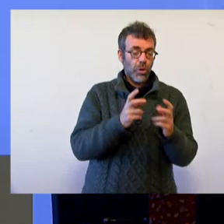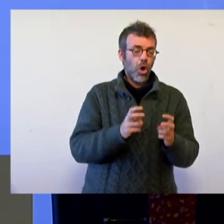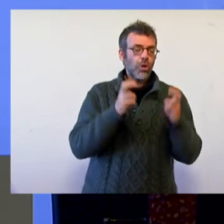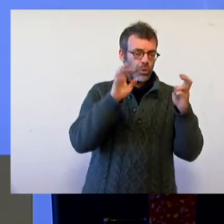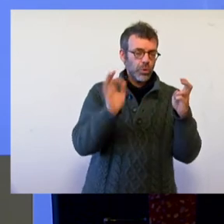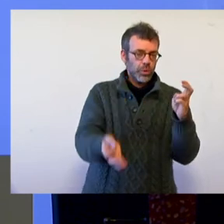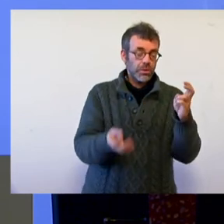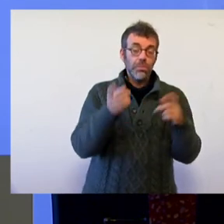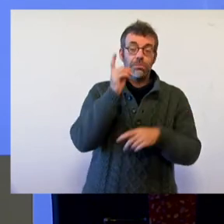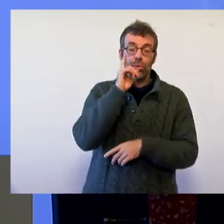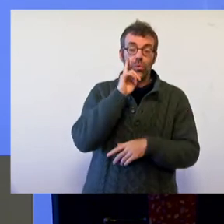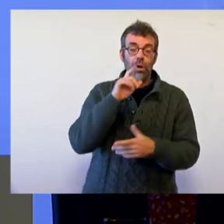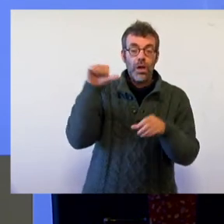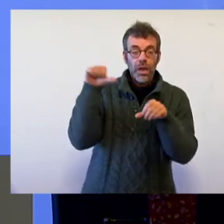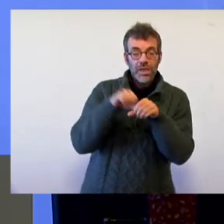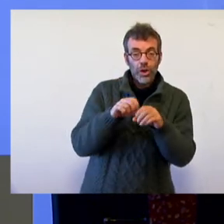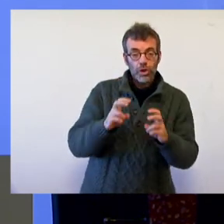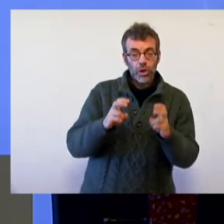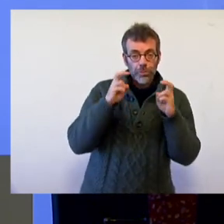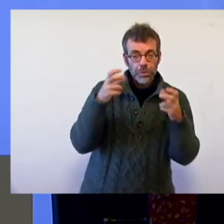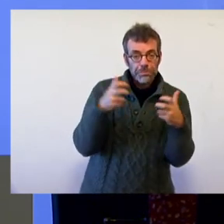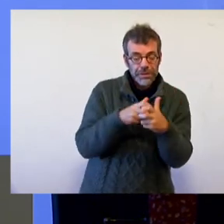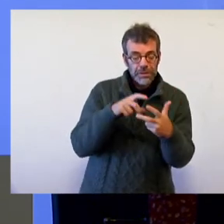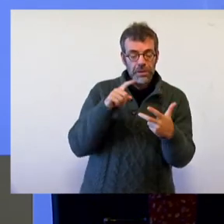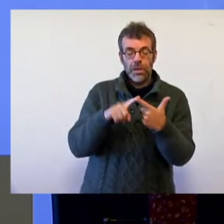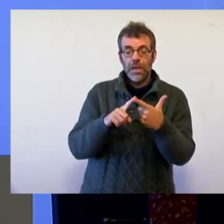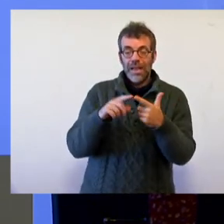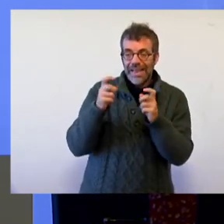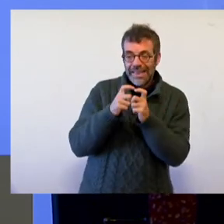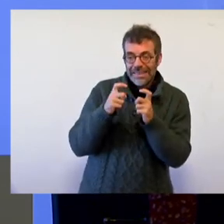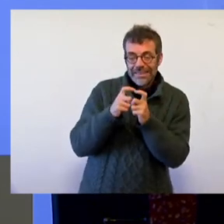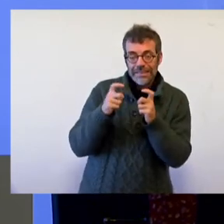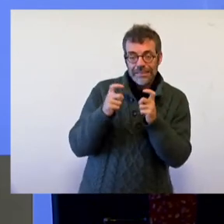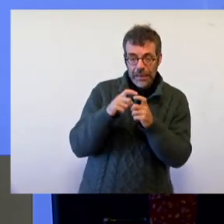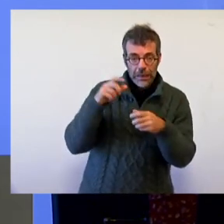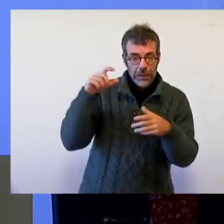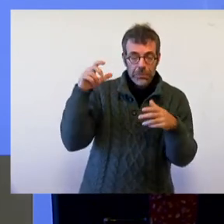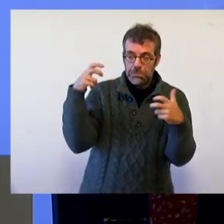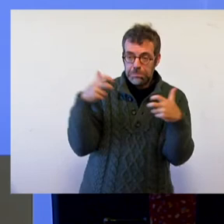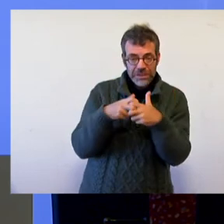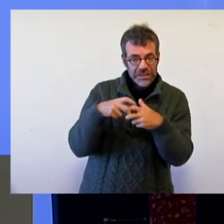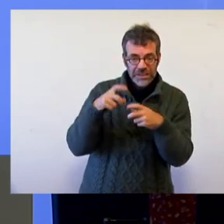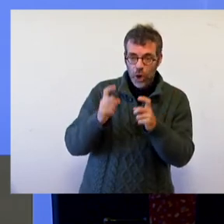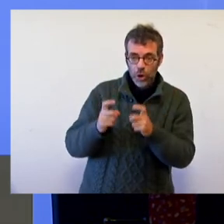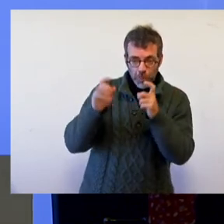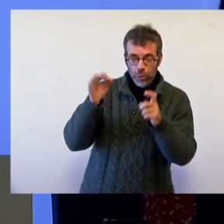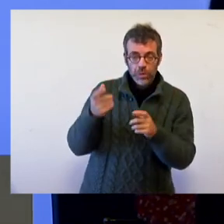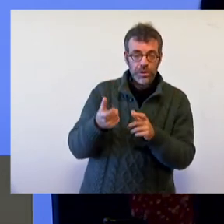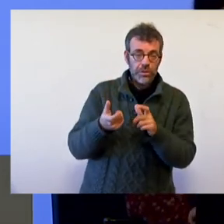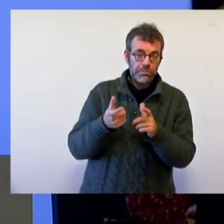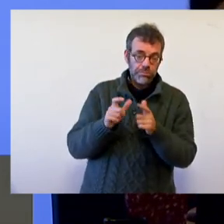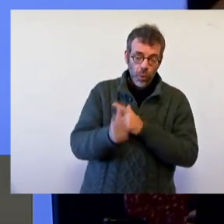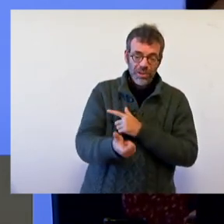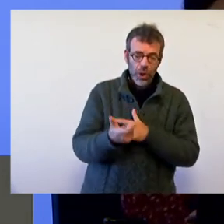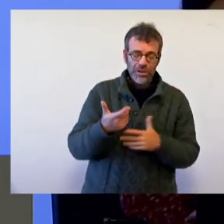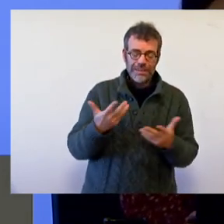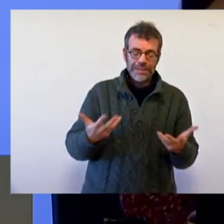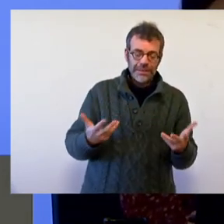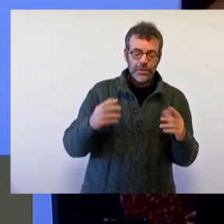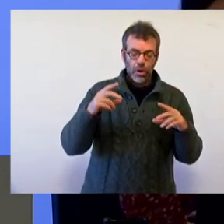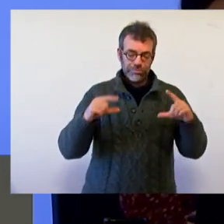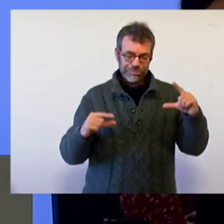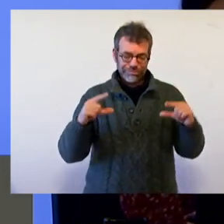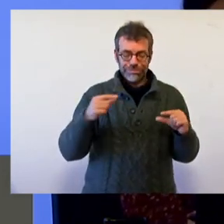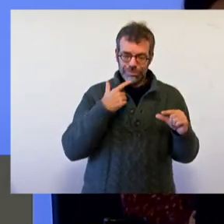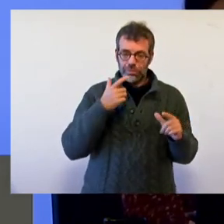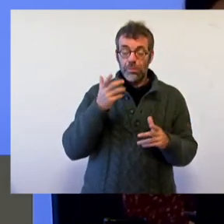prix du gazole, le prix de l'essence augmente et ça nous impacte fortement. Et c'est pour ça que dans nos 130 millions